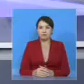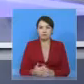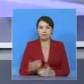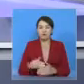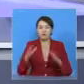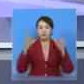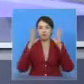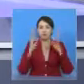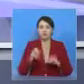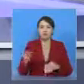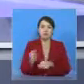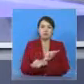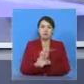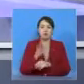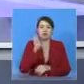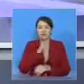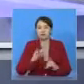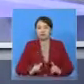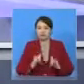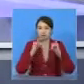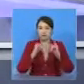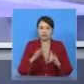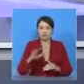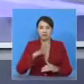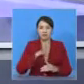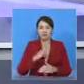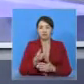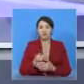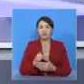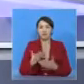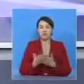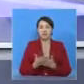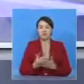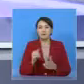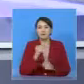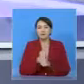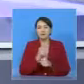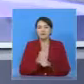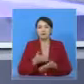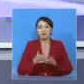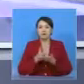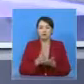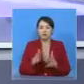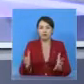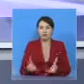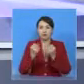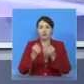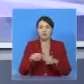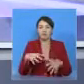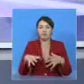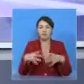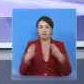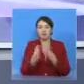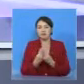В Центре духовно-нравственного воспитания «Анага Тагзым» состоялась презентация социальных проектов, направленных на поддержку